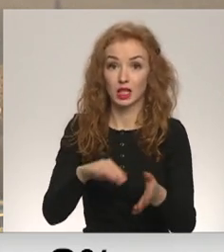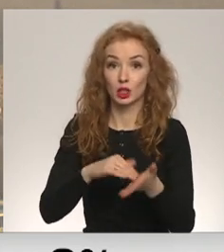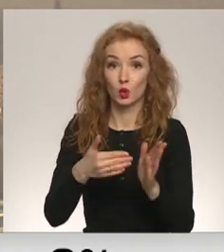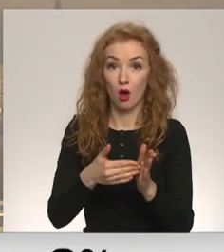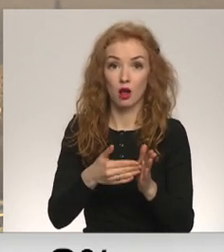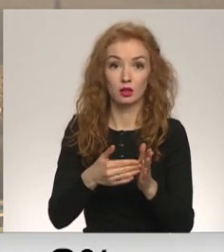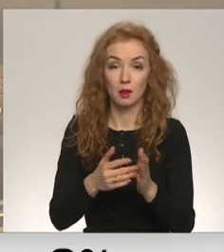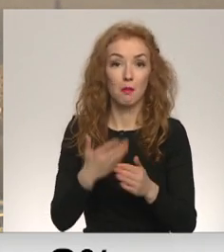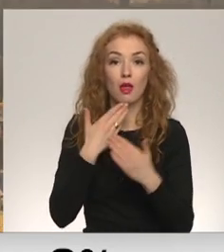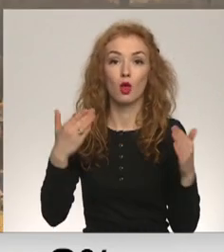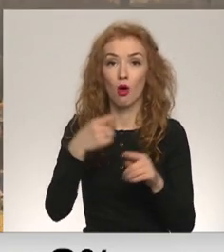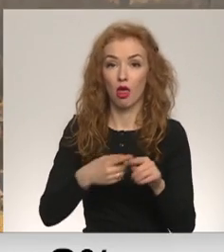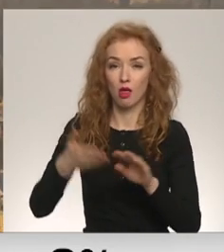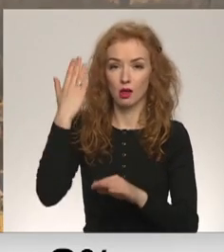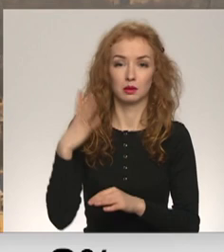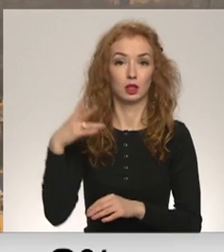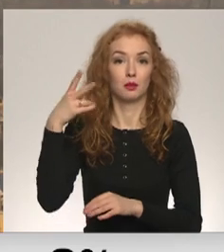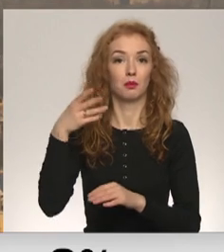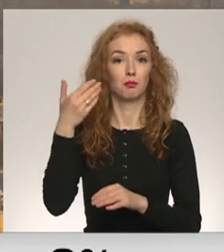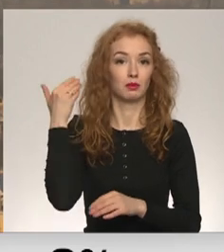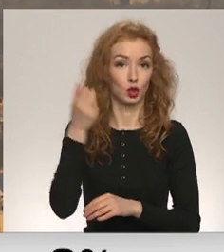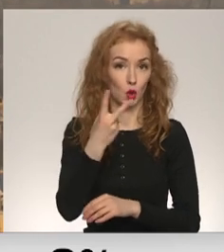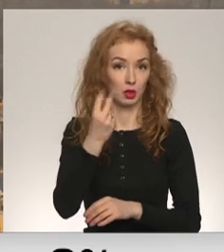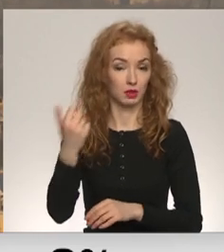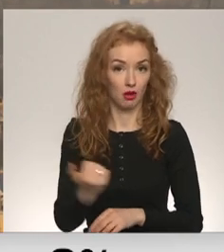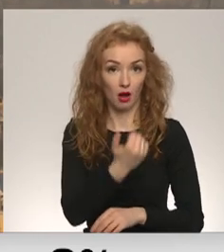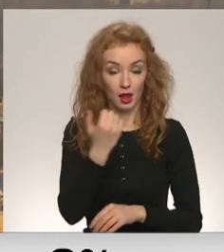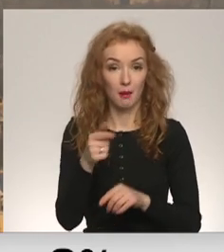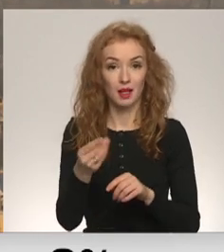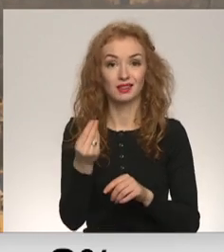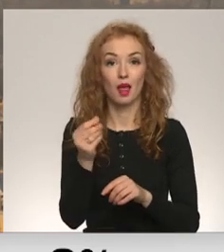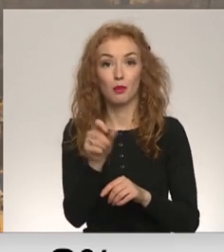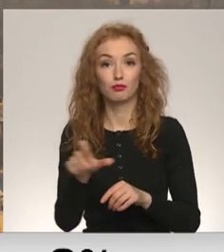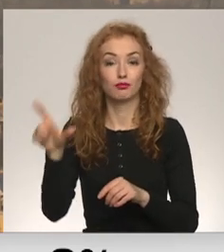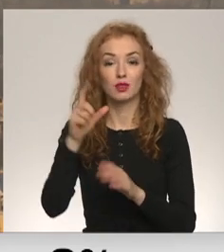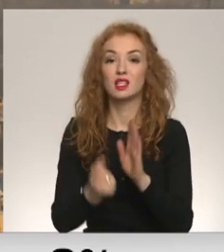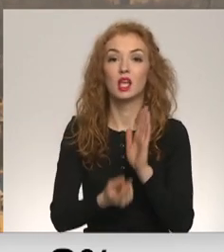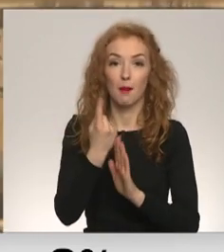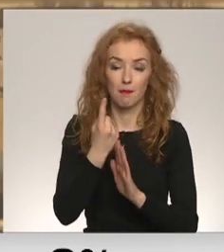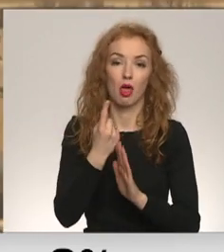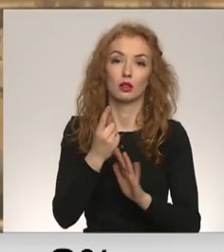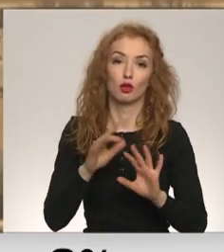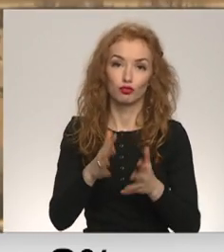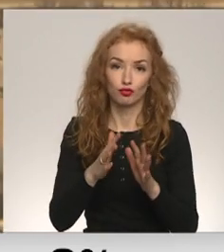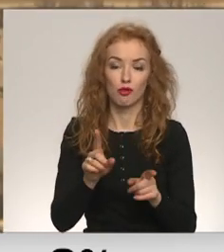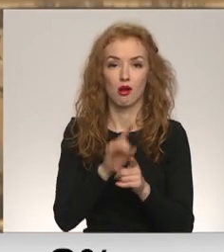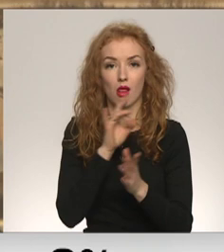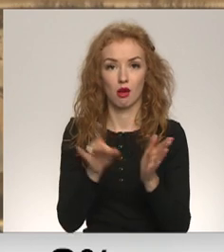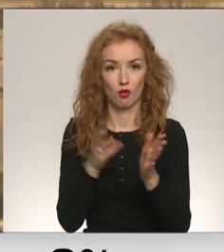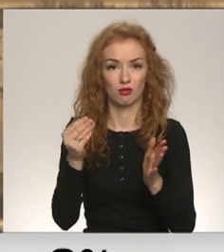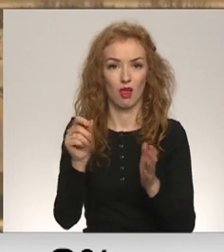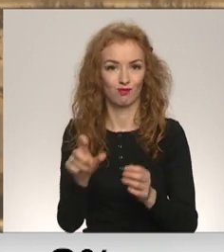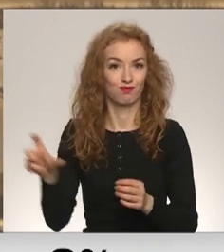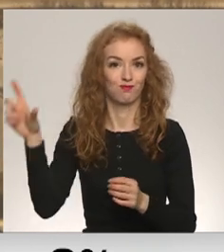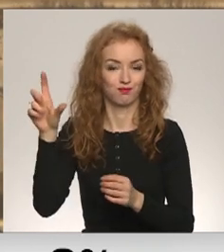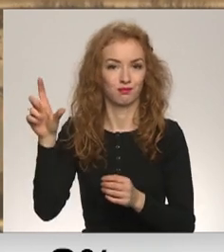12 gadus, norāda statistikas pārvaldē. Šī cenu kāpuma galvenais iemesls – energoresursu sadārdzināšanās.